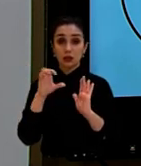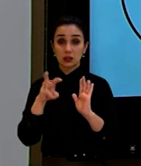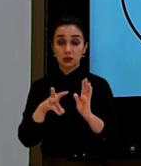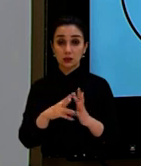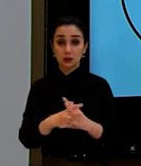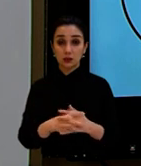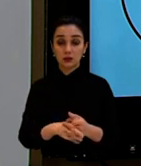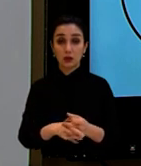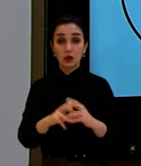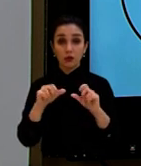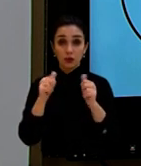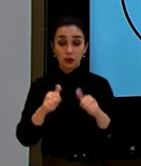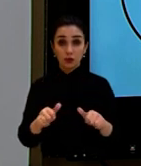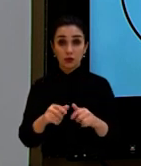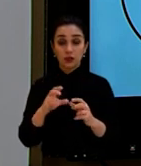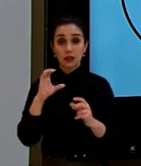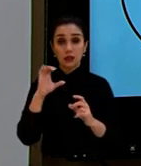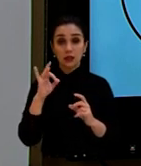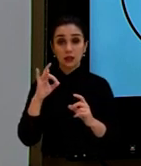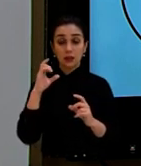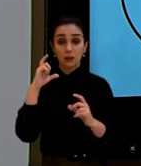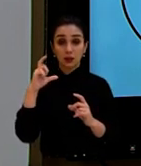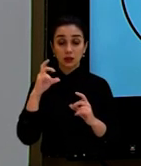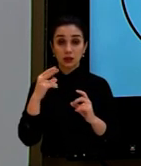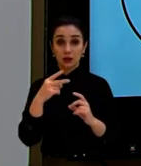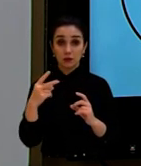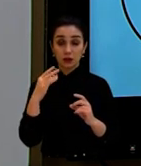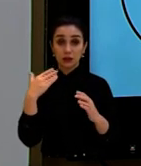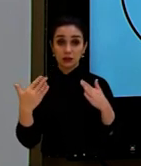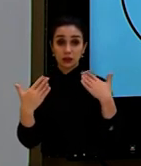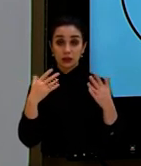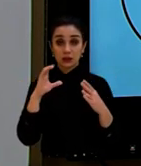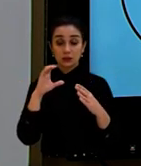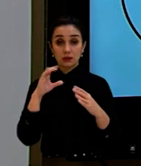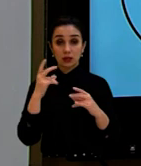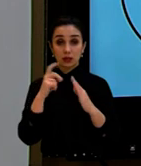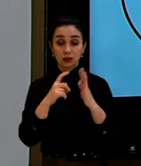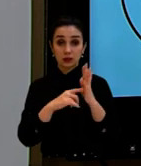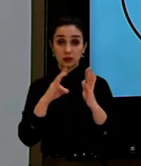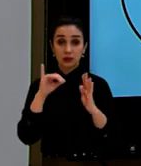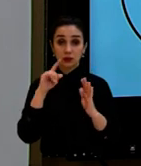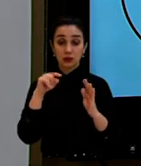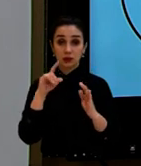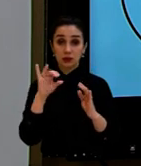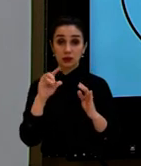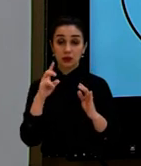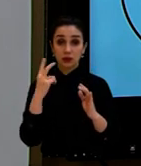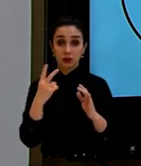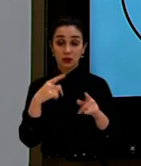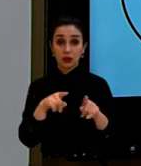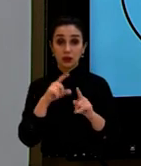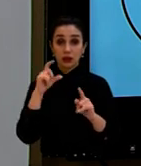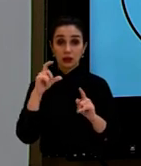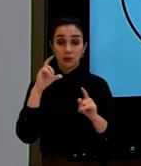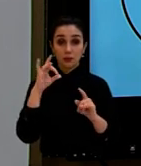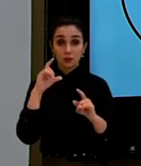сантиметров. Формулы r большая равно сторона квадрата разделить на корень из 2, r маленькая